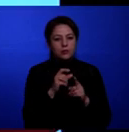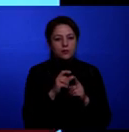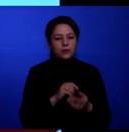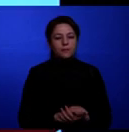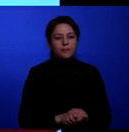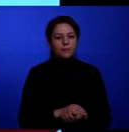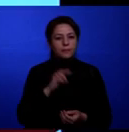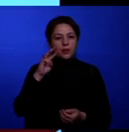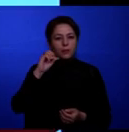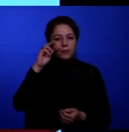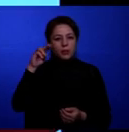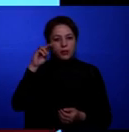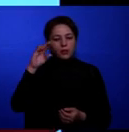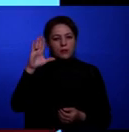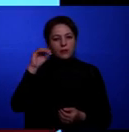медведь